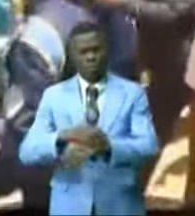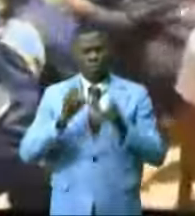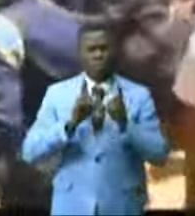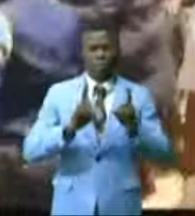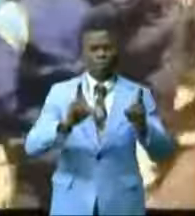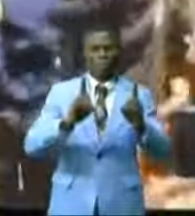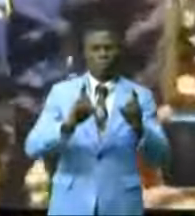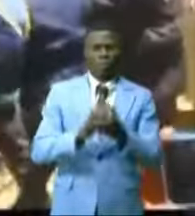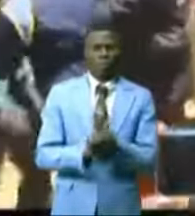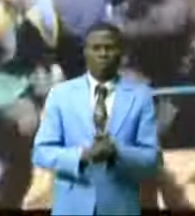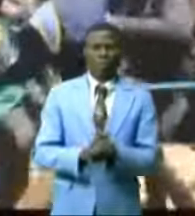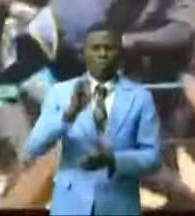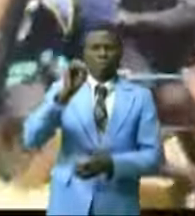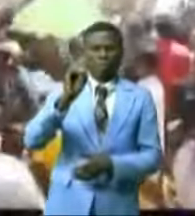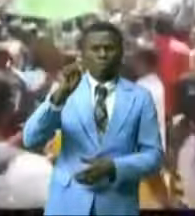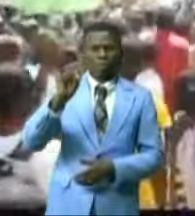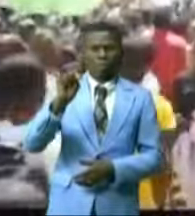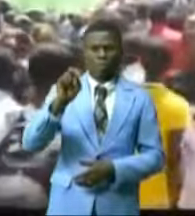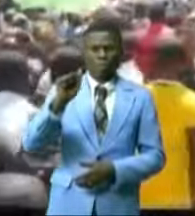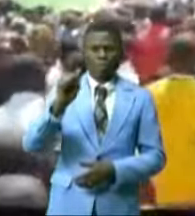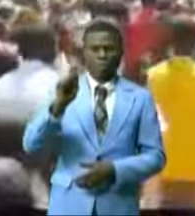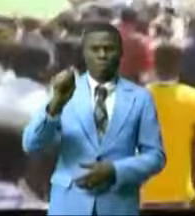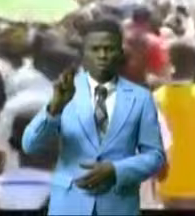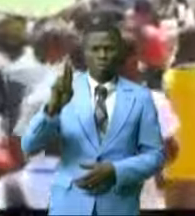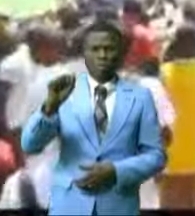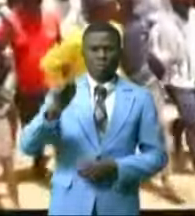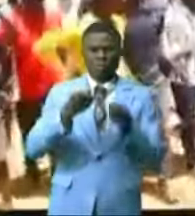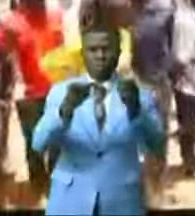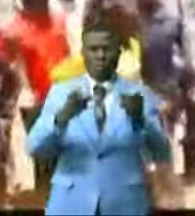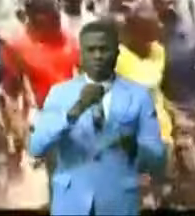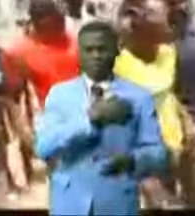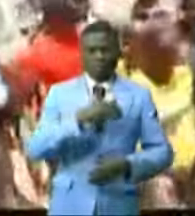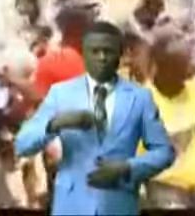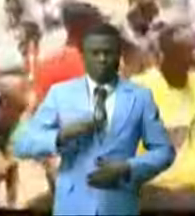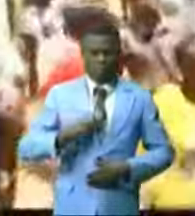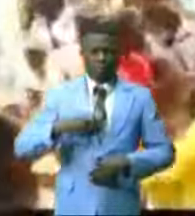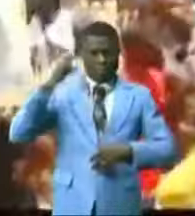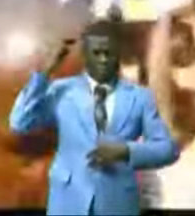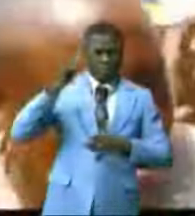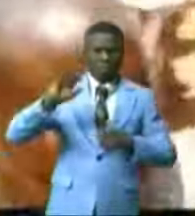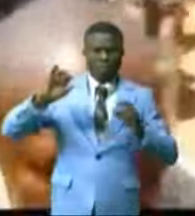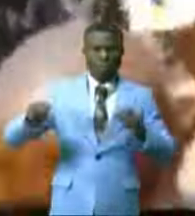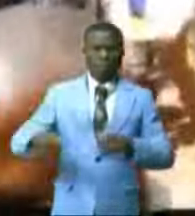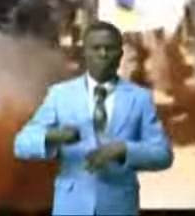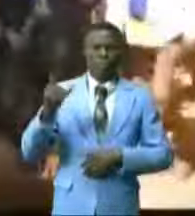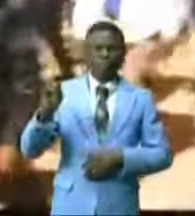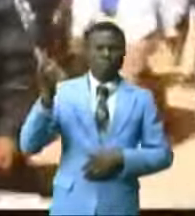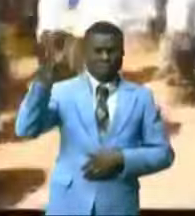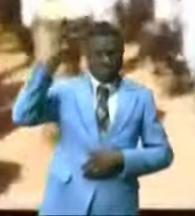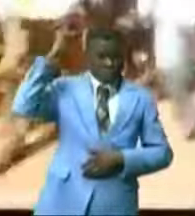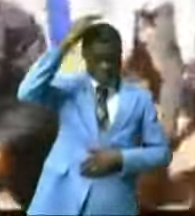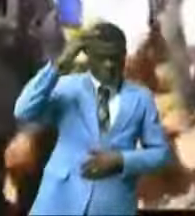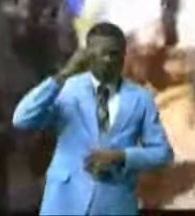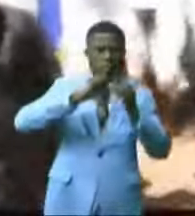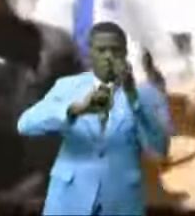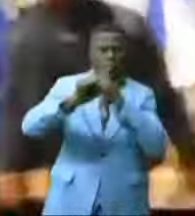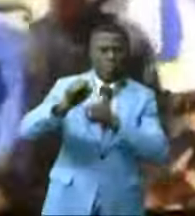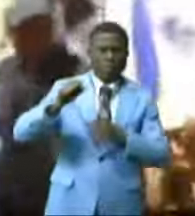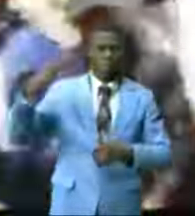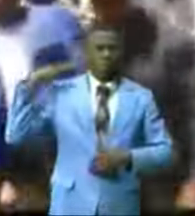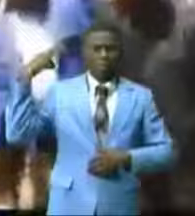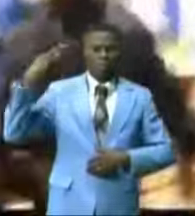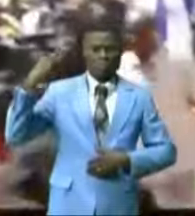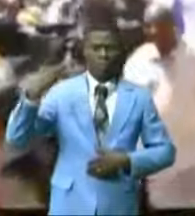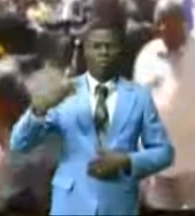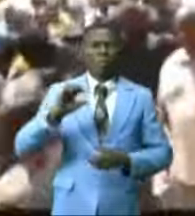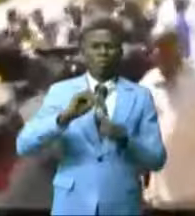camp Onatra en passant par la place de la femme, une occasion pour Jean-Pierre Bemba de battre campagne au nom du chef de l'État, candidat président de